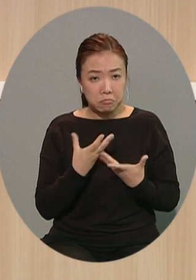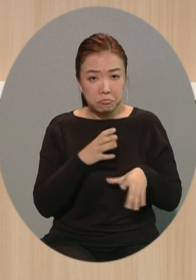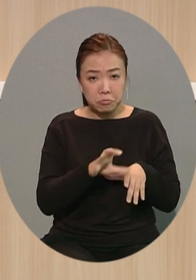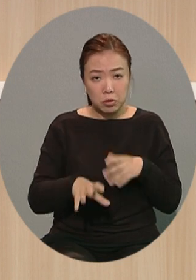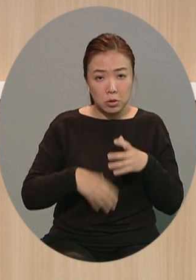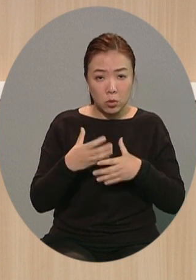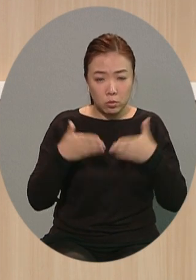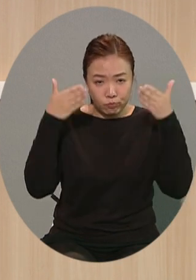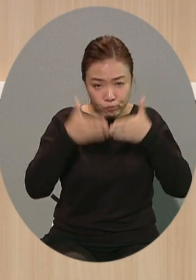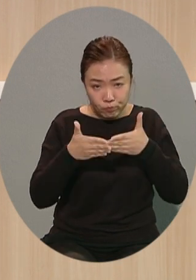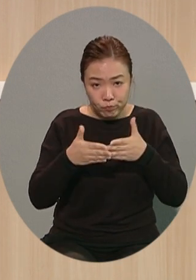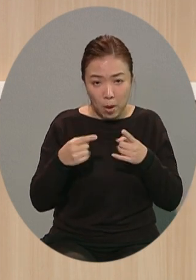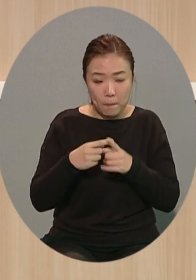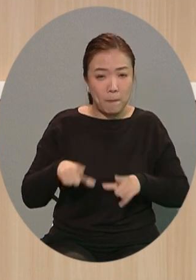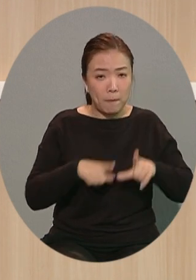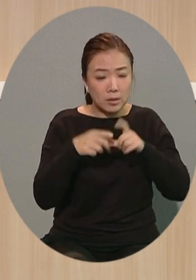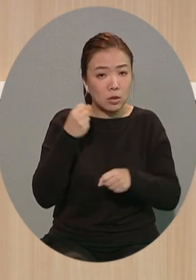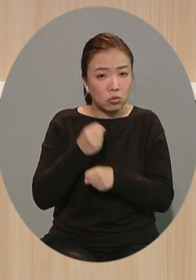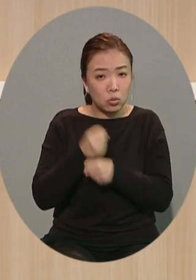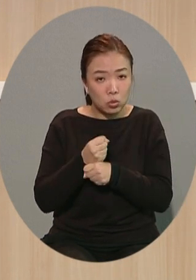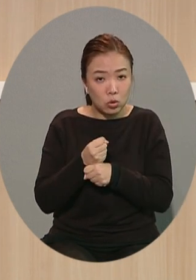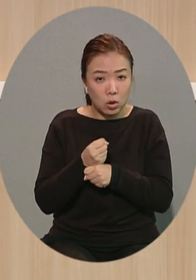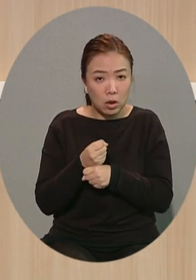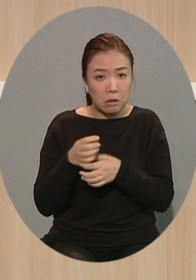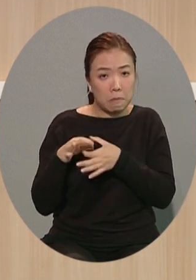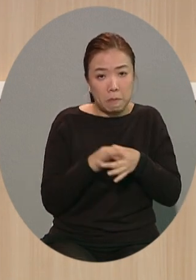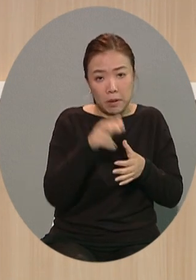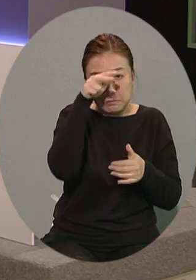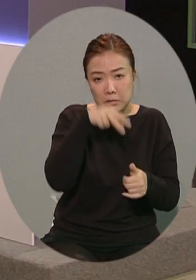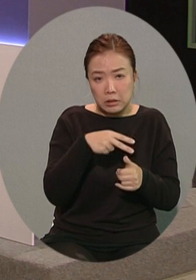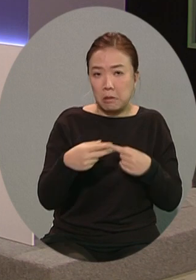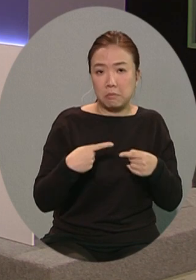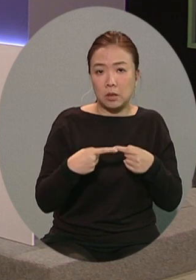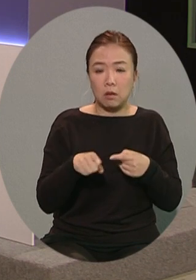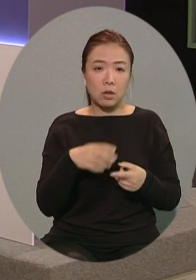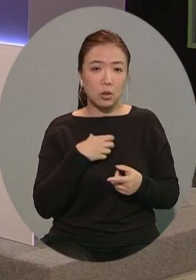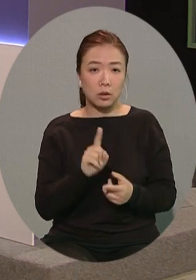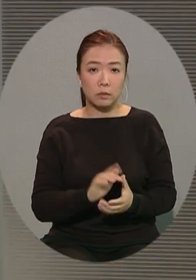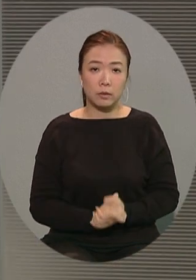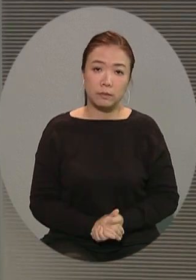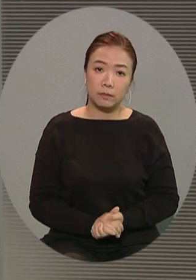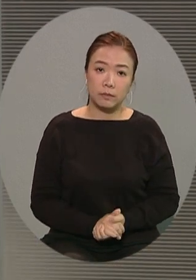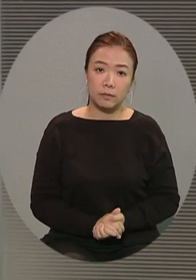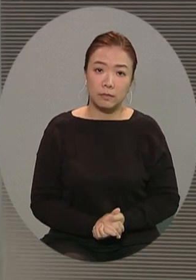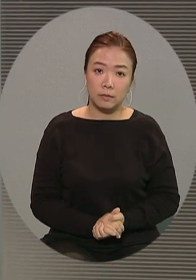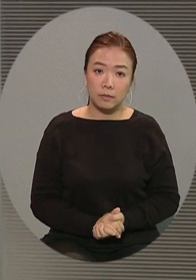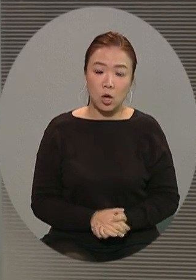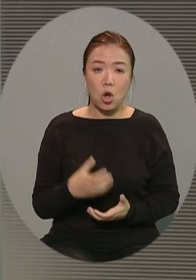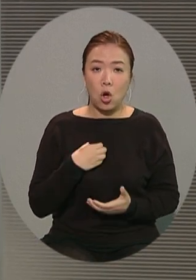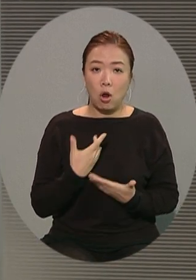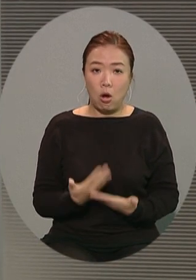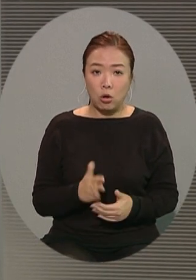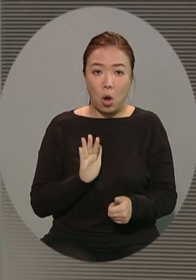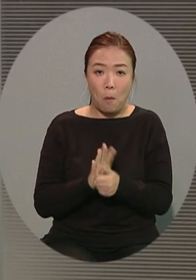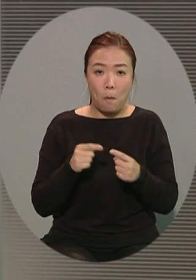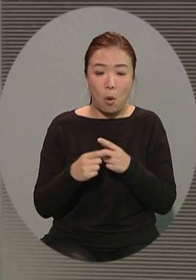專注民生嘅工作，就應該咧即係唔應該牽涉政治嘅。你認為係咪咁咧？ 我哋保民聯係